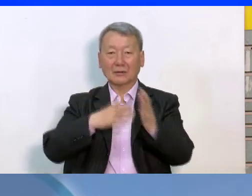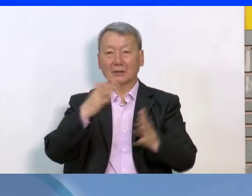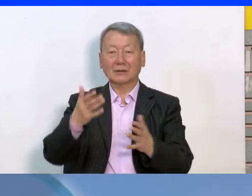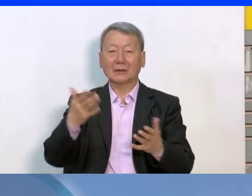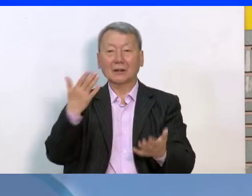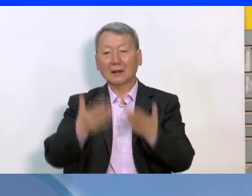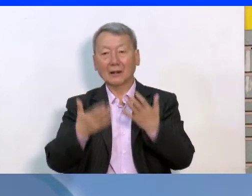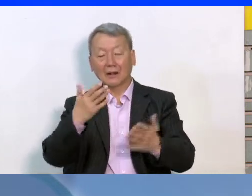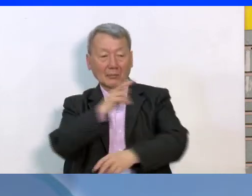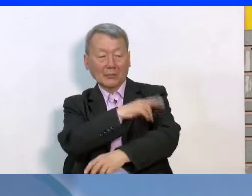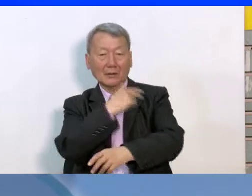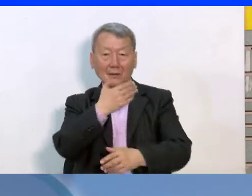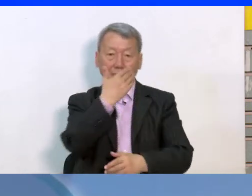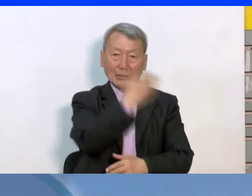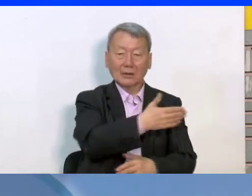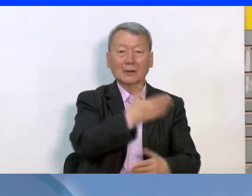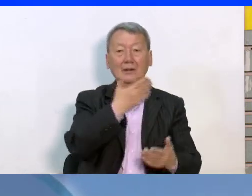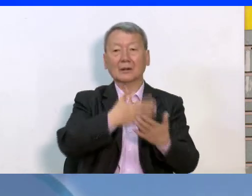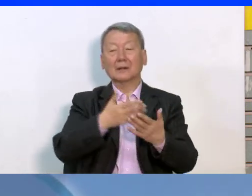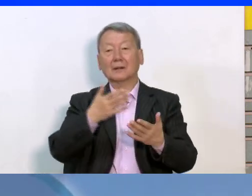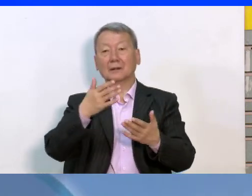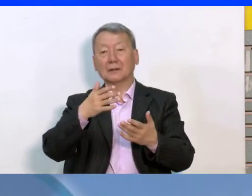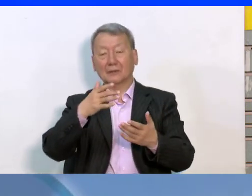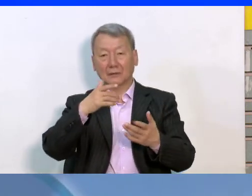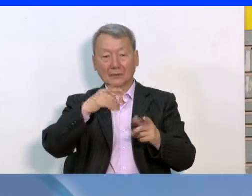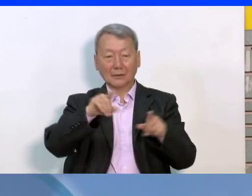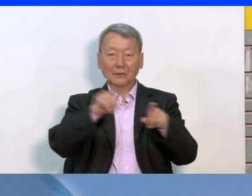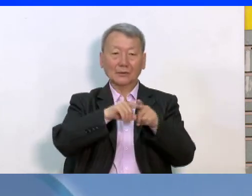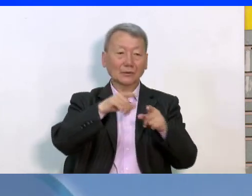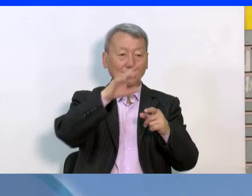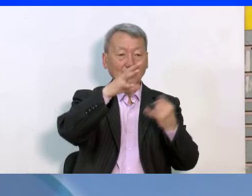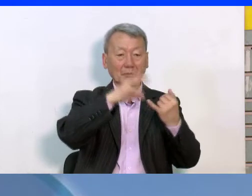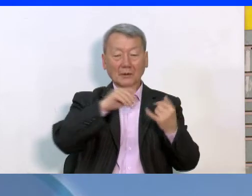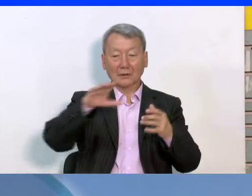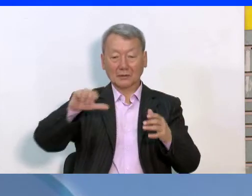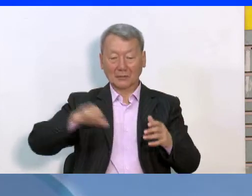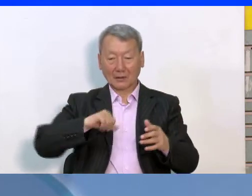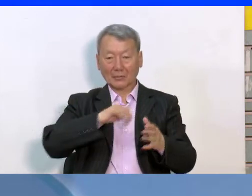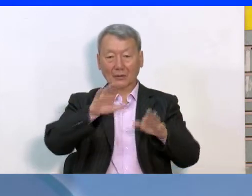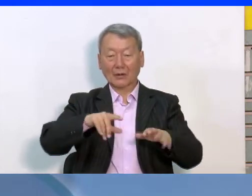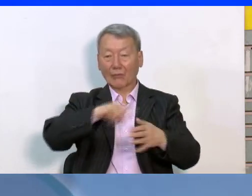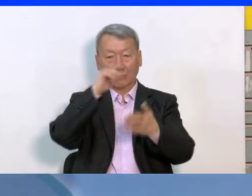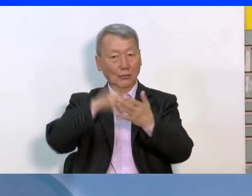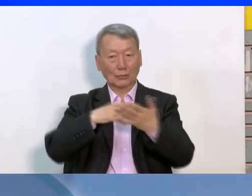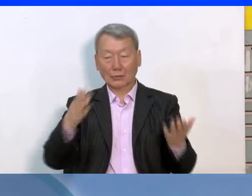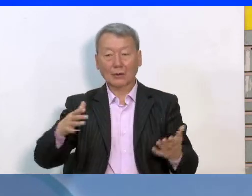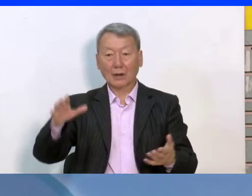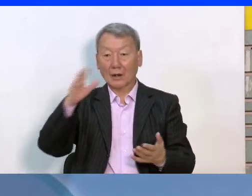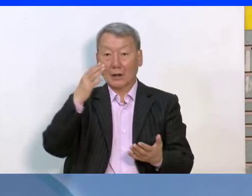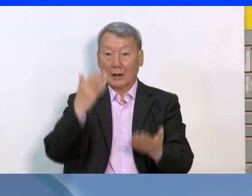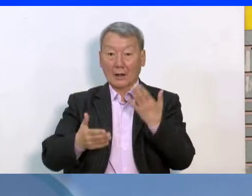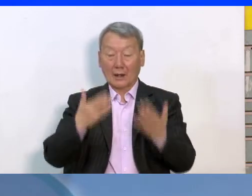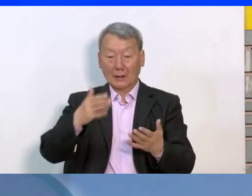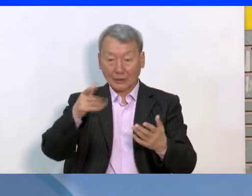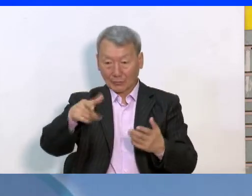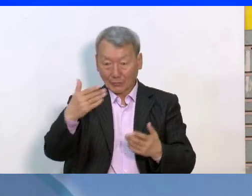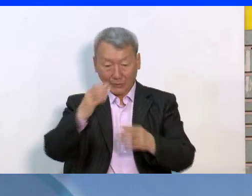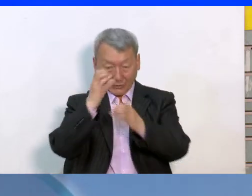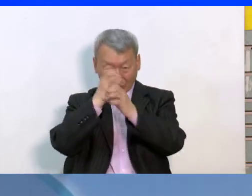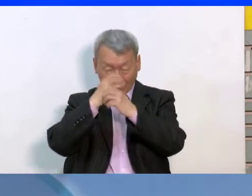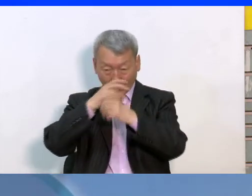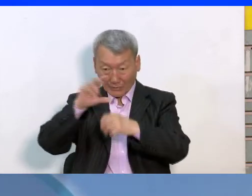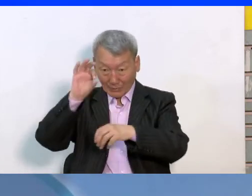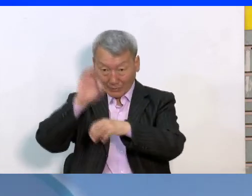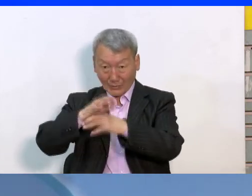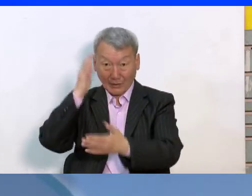же медицина кызматкерлери эч кандай утпайт же болсо жергиликтүү бийлик эч кандай маселе жок. Ошондуктан эгер анализдер чыгып